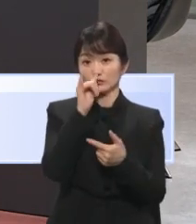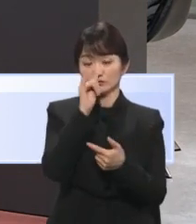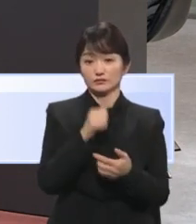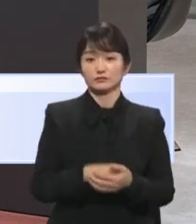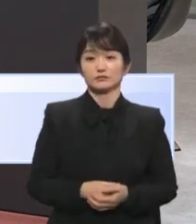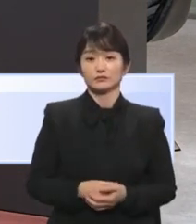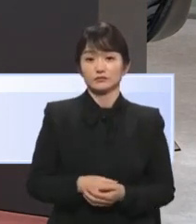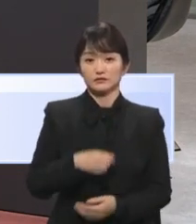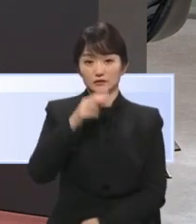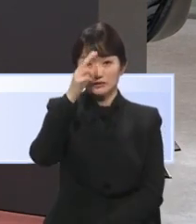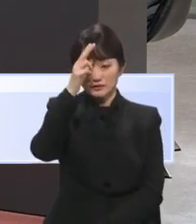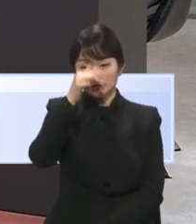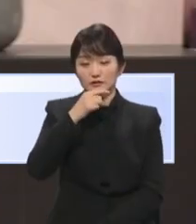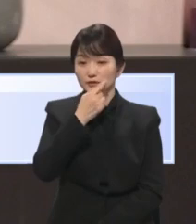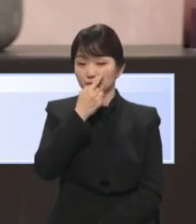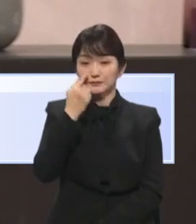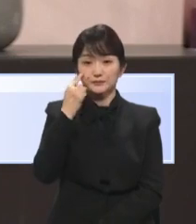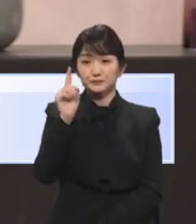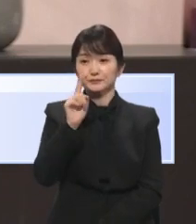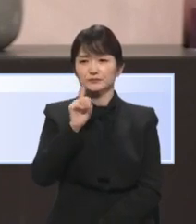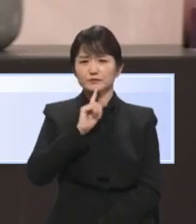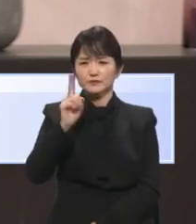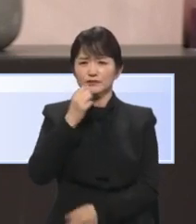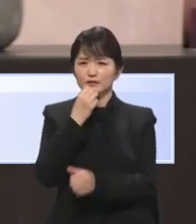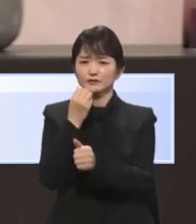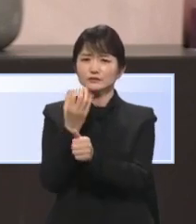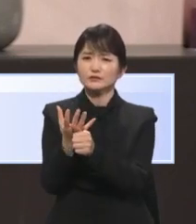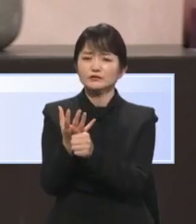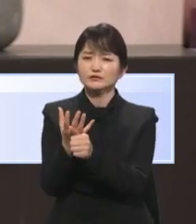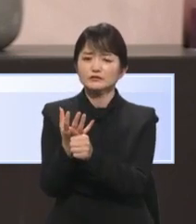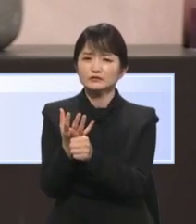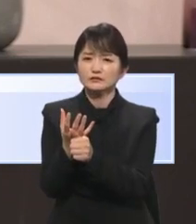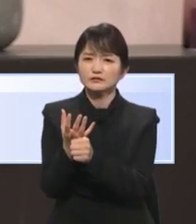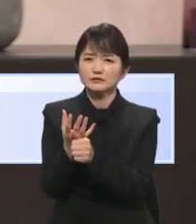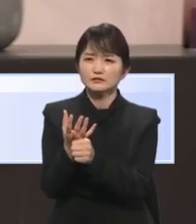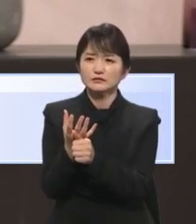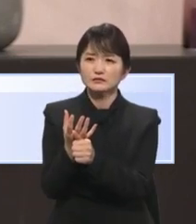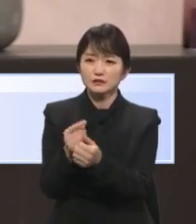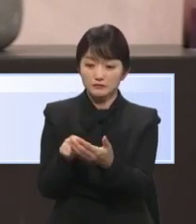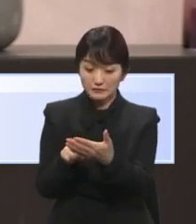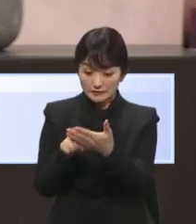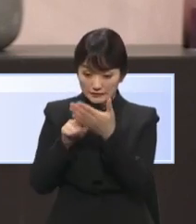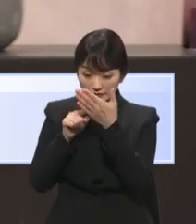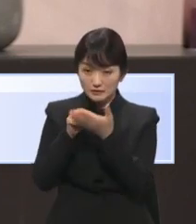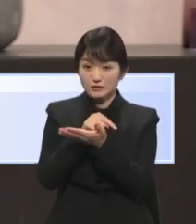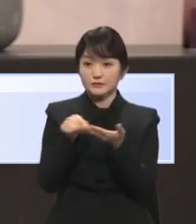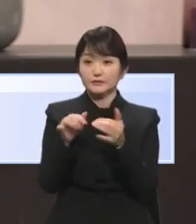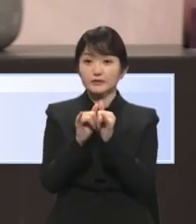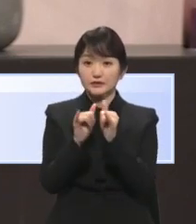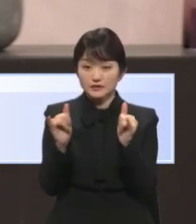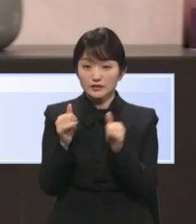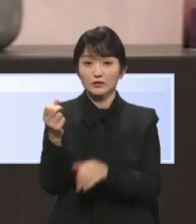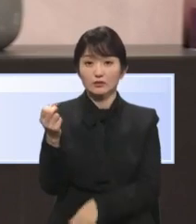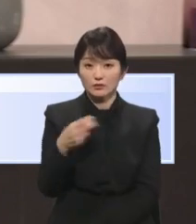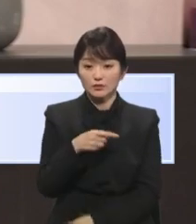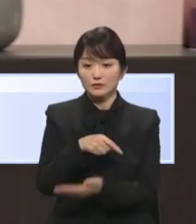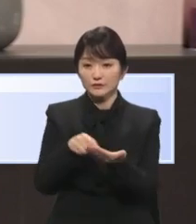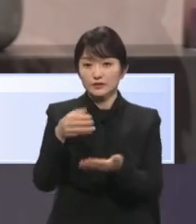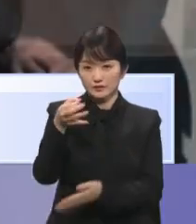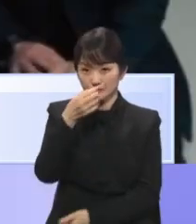경찰이 파악할 수 있는 거는 현재 뭐 고소나 고발이 된 그런 드러난 피해자 정도나 피해액을 확인할 수 있을